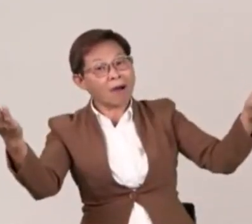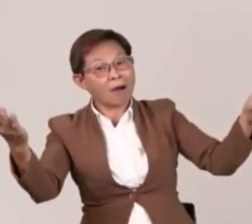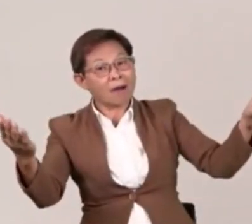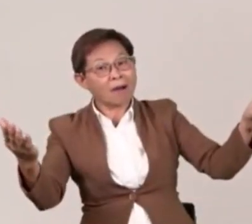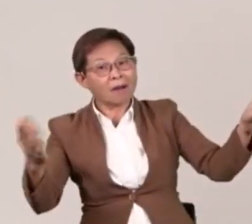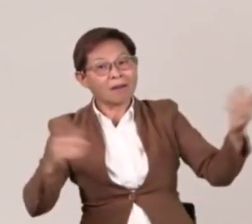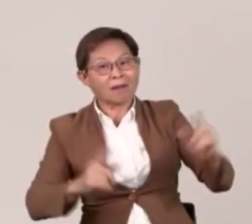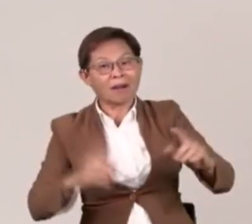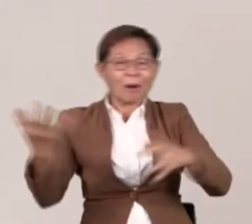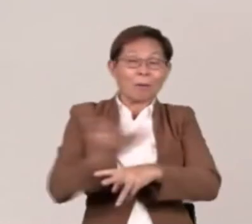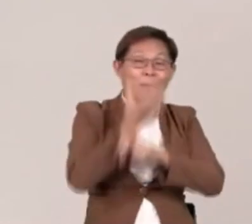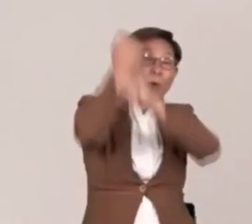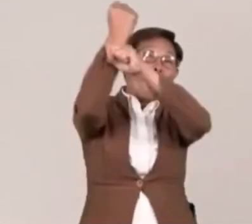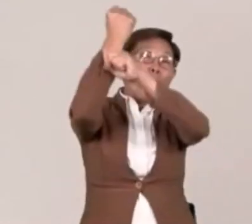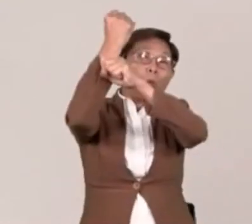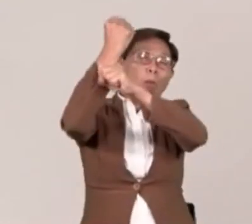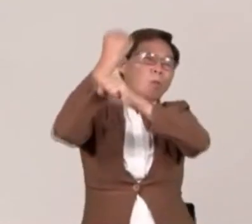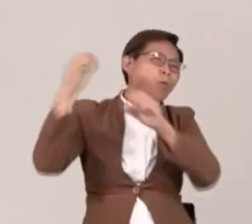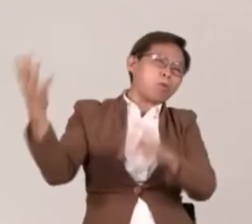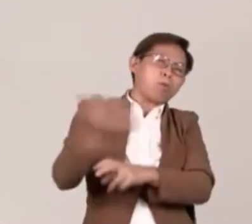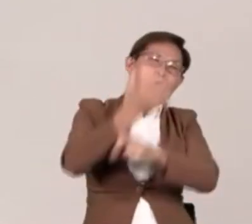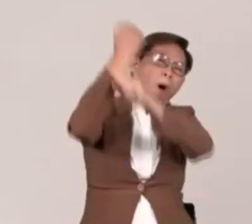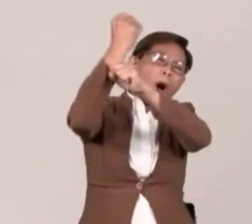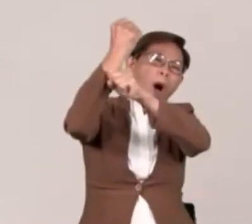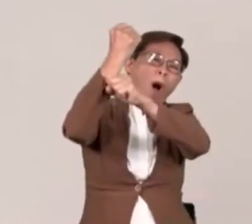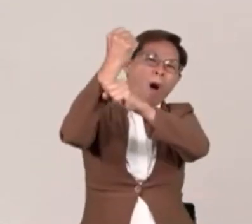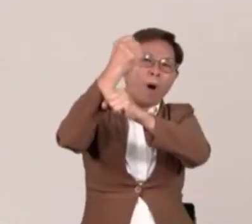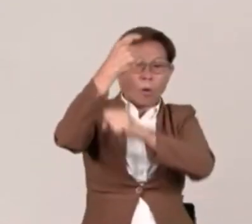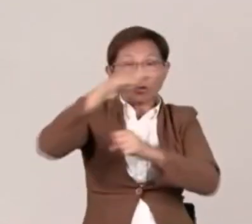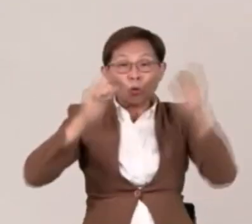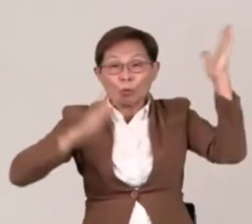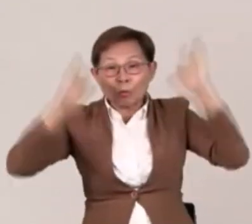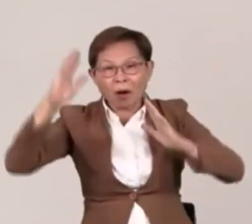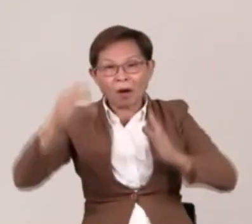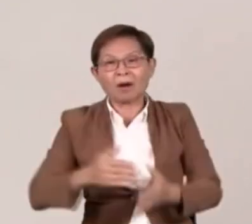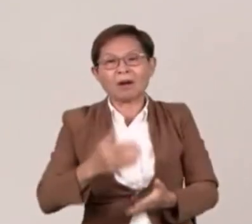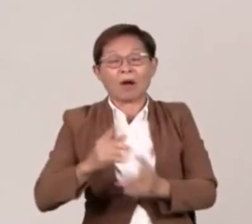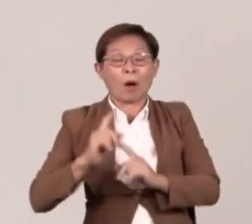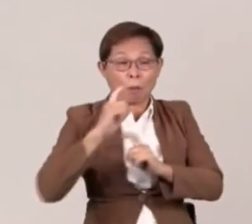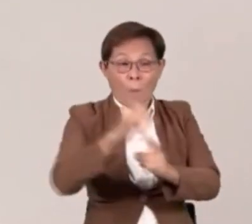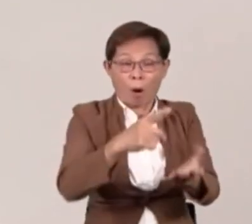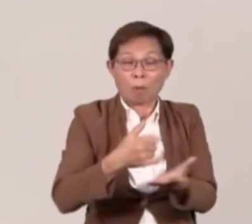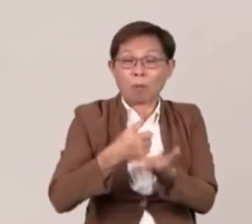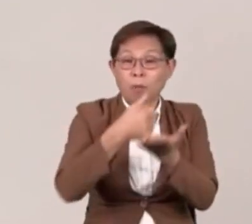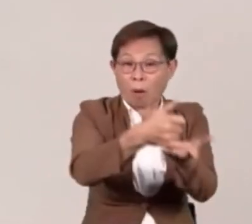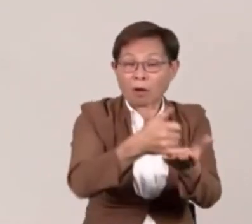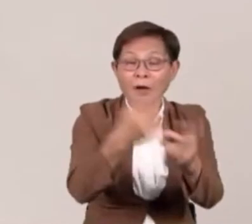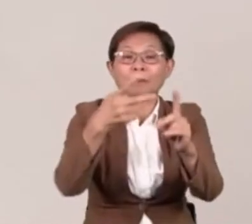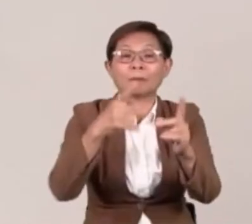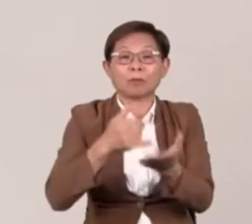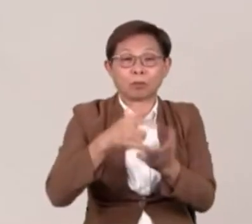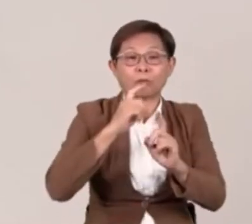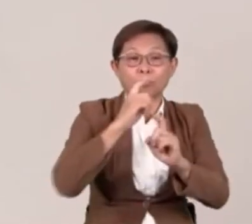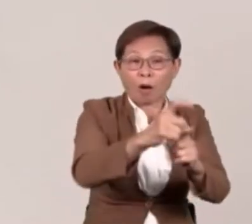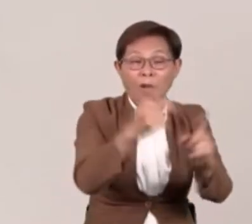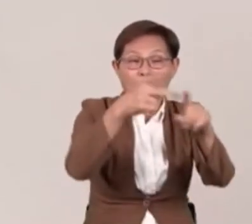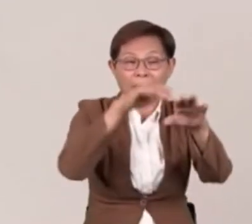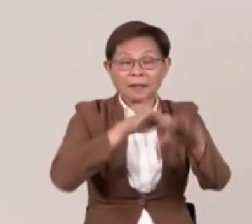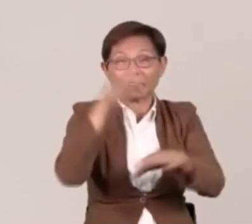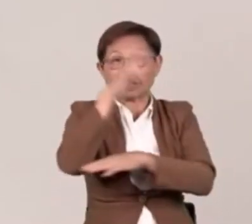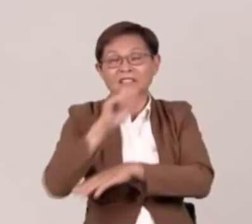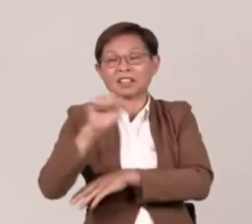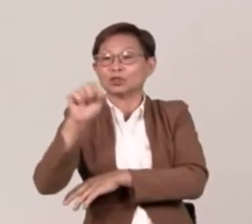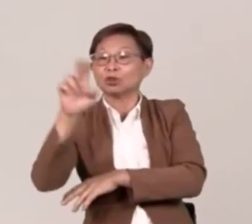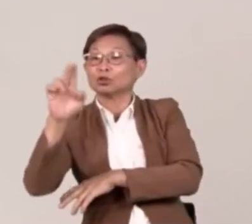memberi kemenangan mutlak kepada Malaysia, bahawa untuk menolak tuntutan pasyak lewat daripada Sultan Sulu ataupun Kerajaan Sulu. Jadi bagi